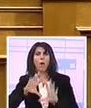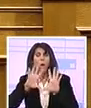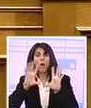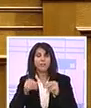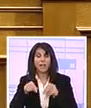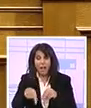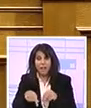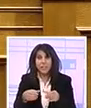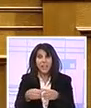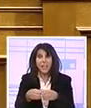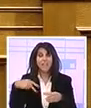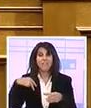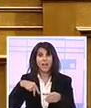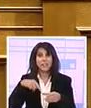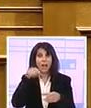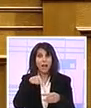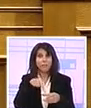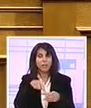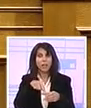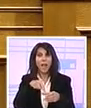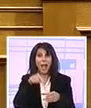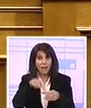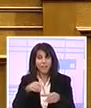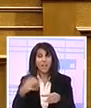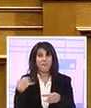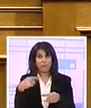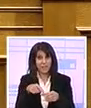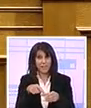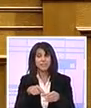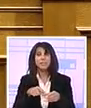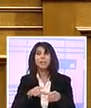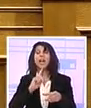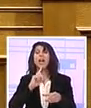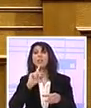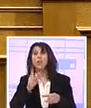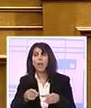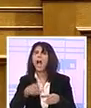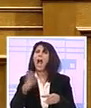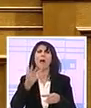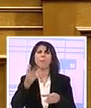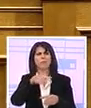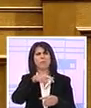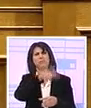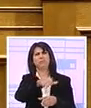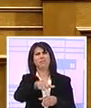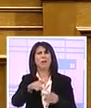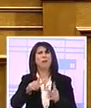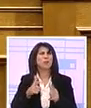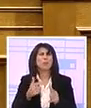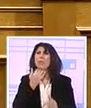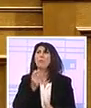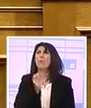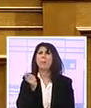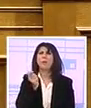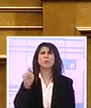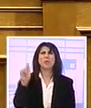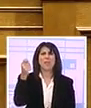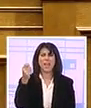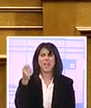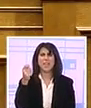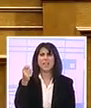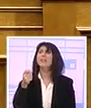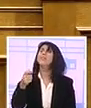θα κληθεί να δώσει εντολή να κόψουν το ρεύμα από τα φτωχά νοικοκυριά που δεν έχουν να πληρώσουν τα χαράτσια.